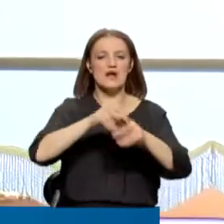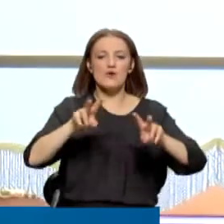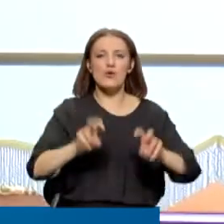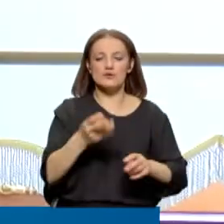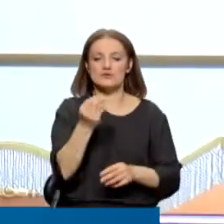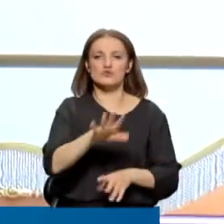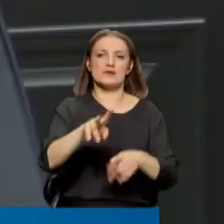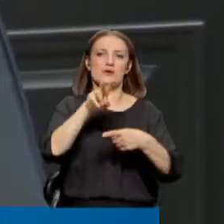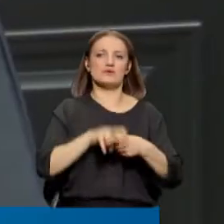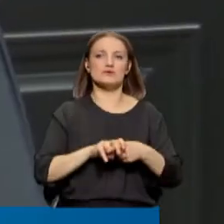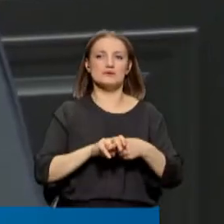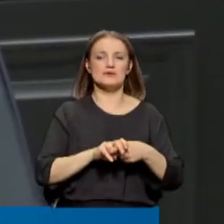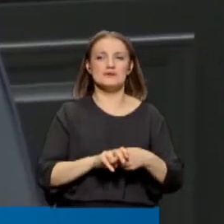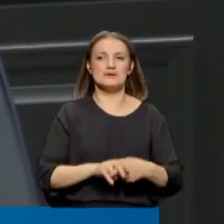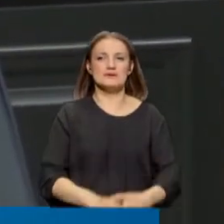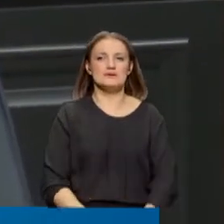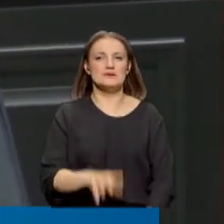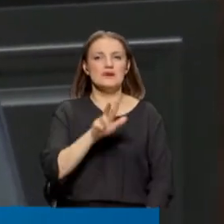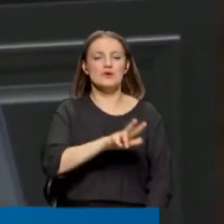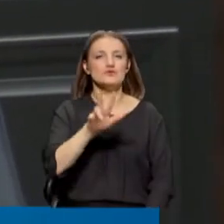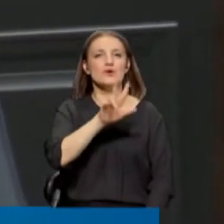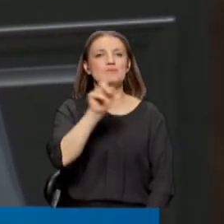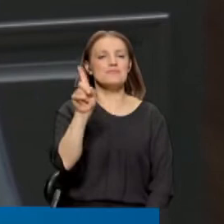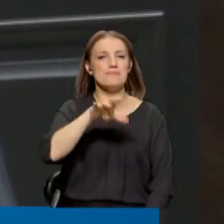koltuklara çocuklar oturdu. 33 uçan merkez.